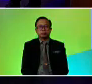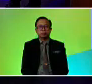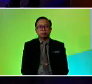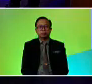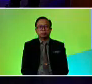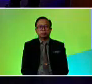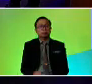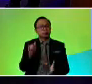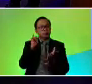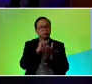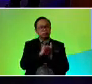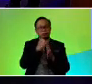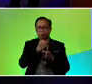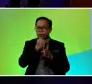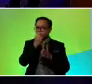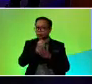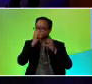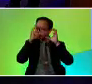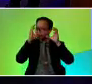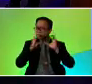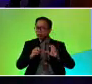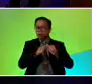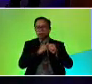itu adalah antara untuk